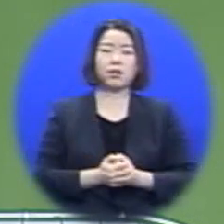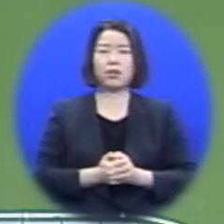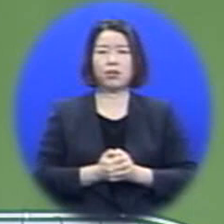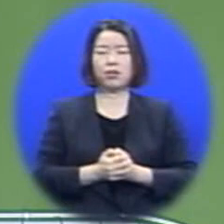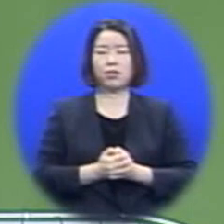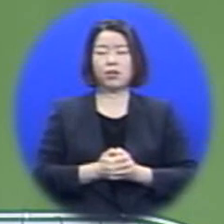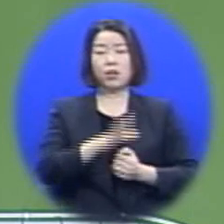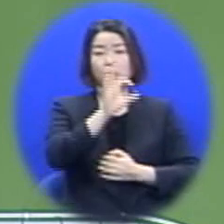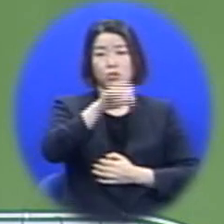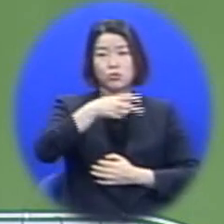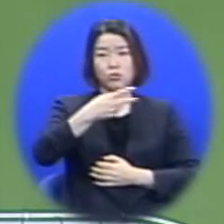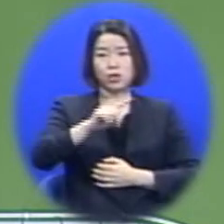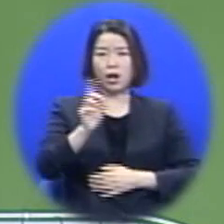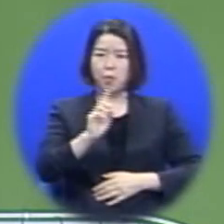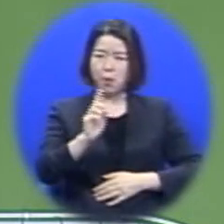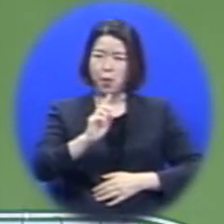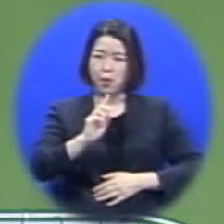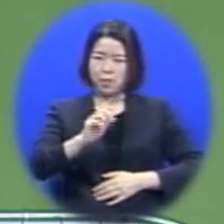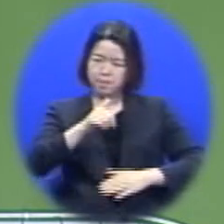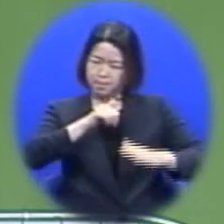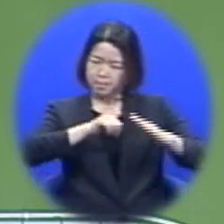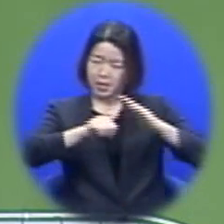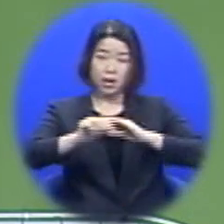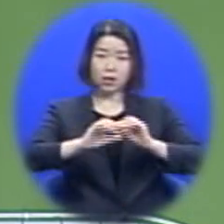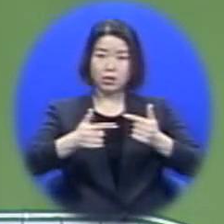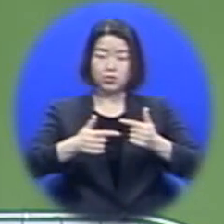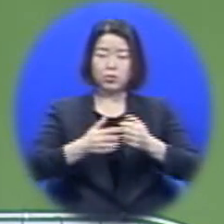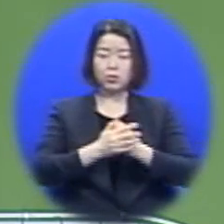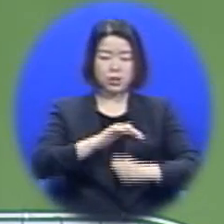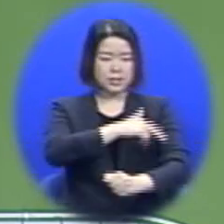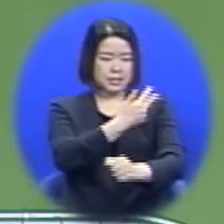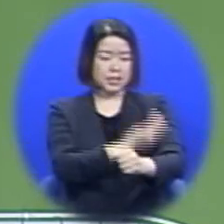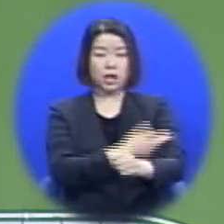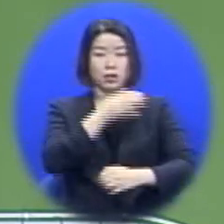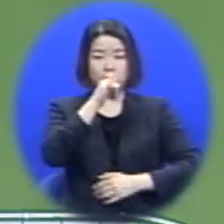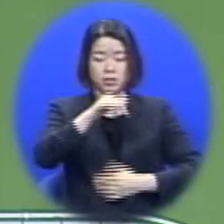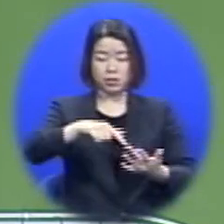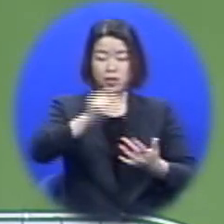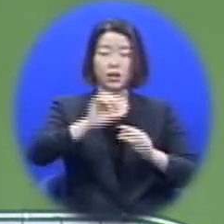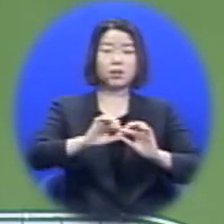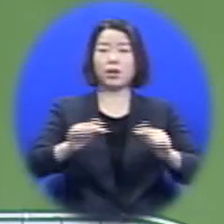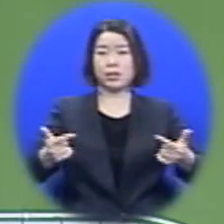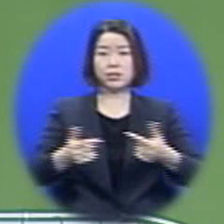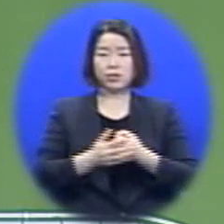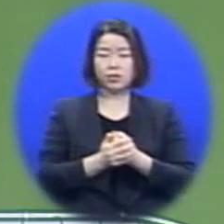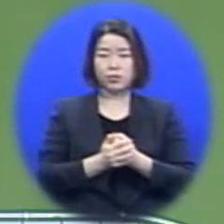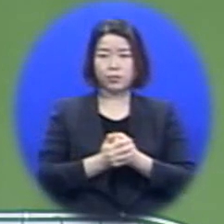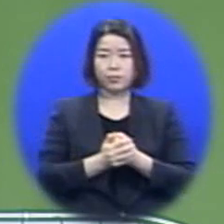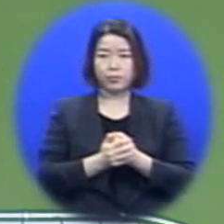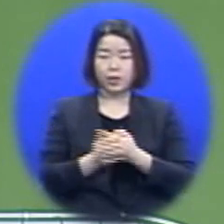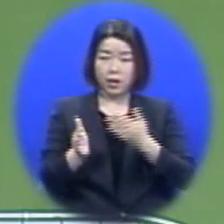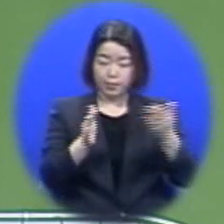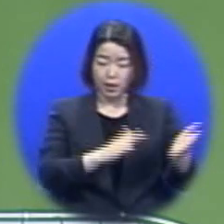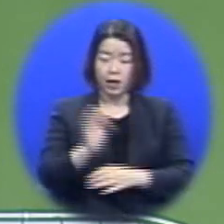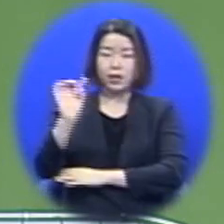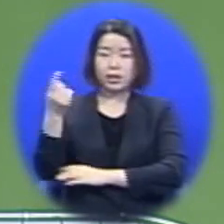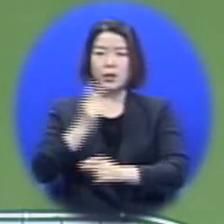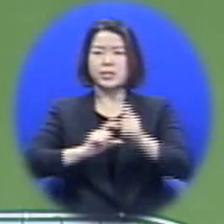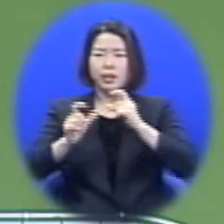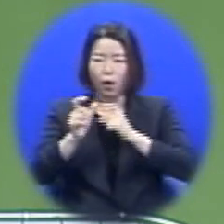유다가 뭐가 잘나서 택한 것도 아니고 자격이 있어서 택한 거 아닙니다. 다윗은 그보다 더 나쁜